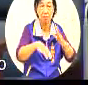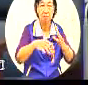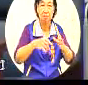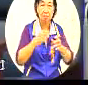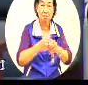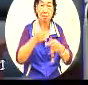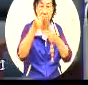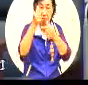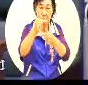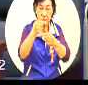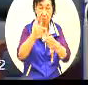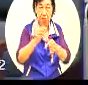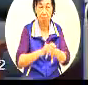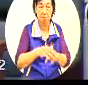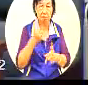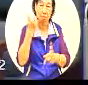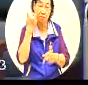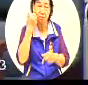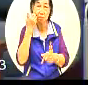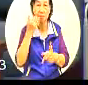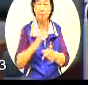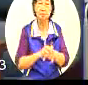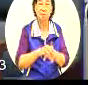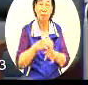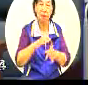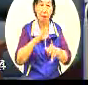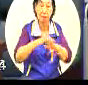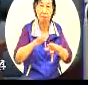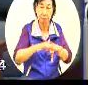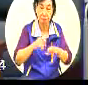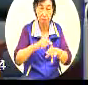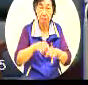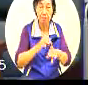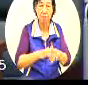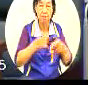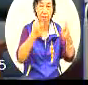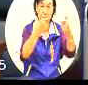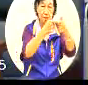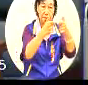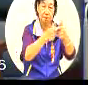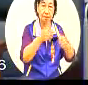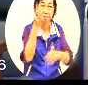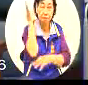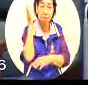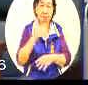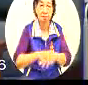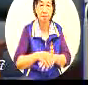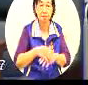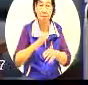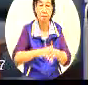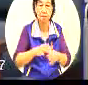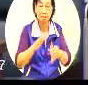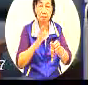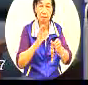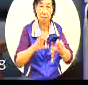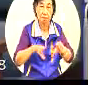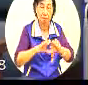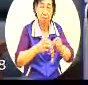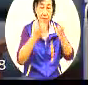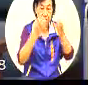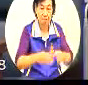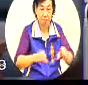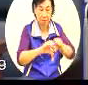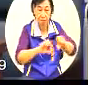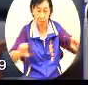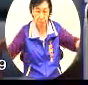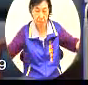合市政府来做接管？所以本县的家具体的建议，这个是我们的